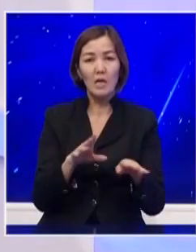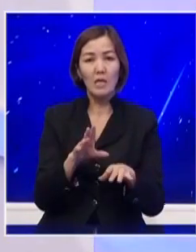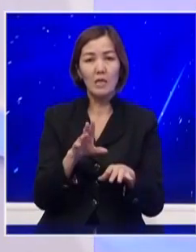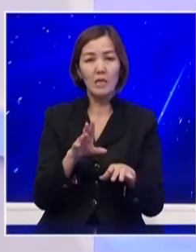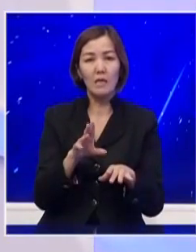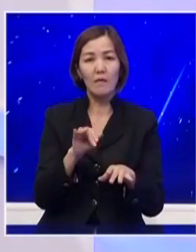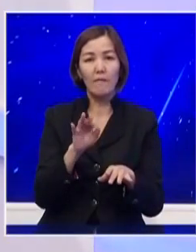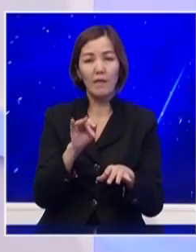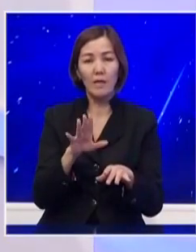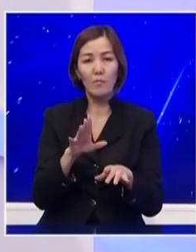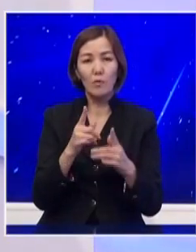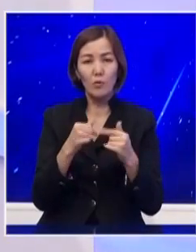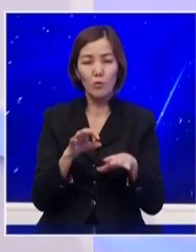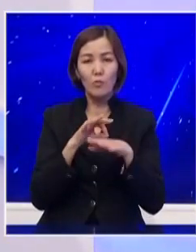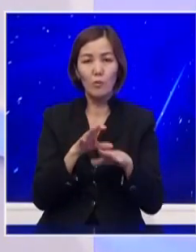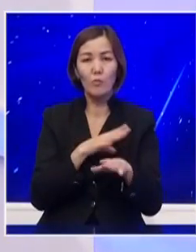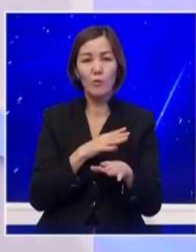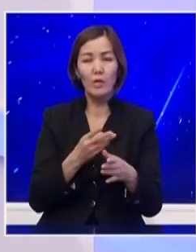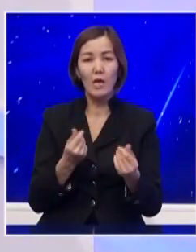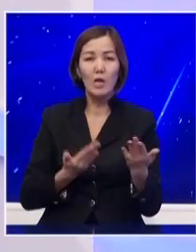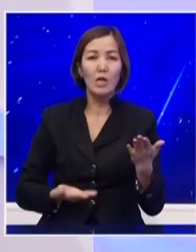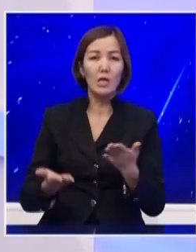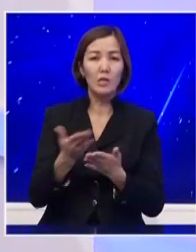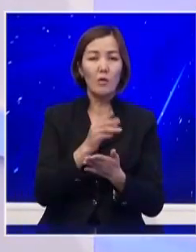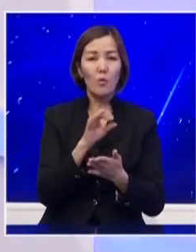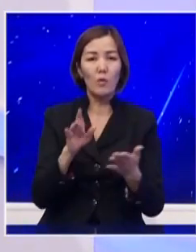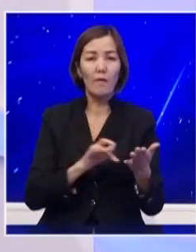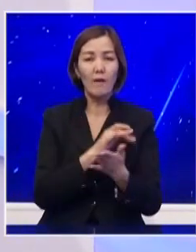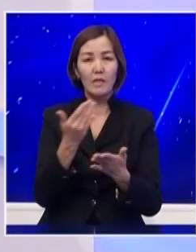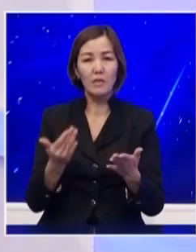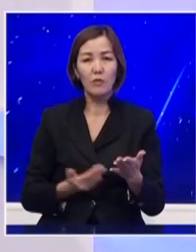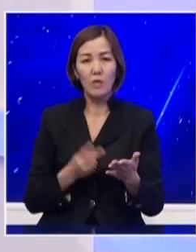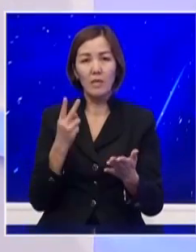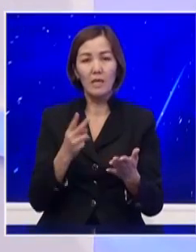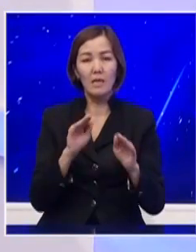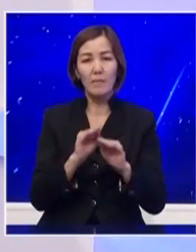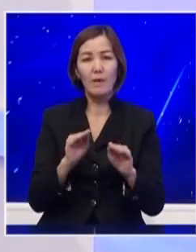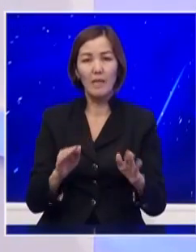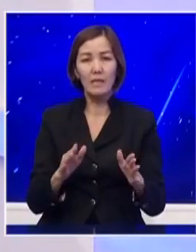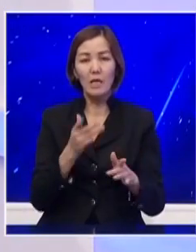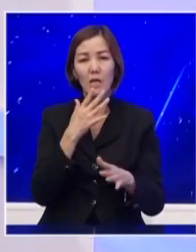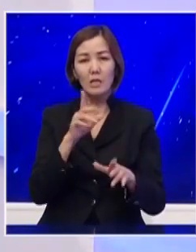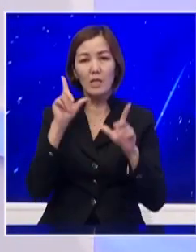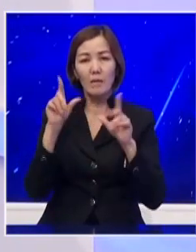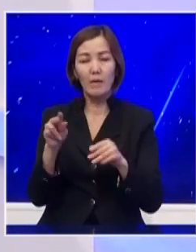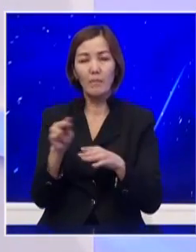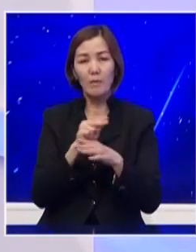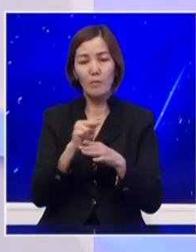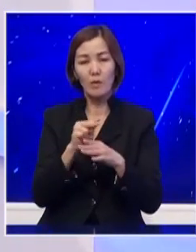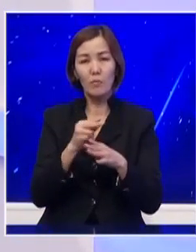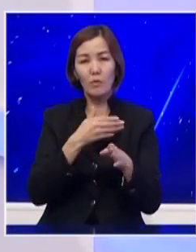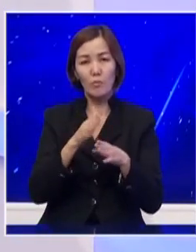атындағы филармониясы ұйытқы болып отыр. Жиналған сома Қонаев қаласында тұратын қос бүлдіршіннің шетелде ем алуына